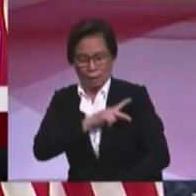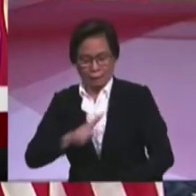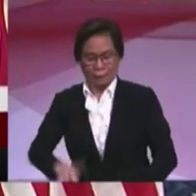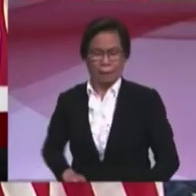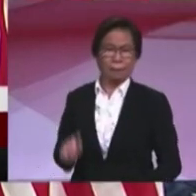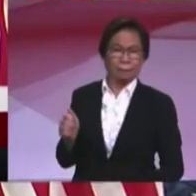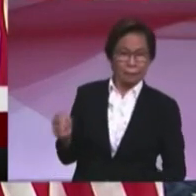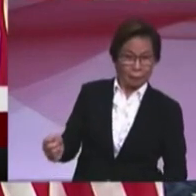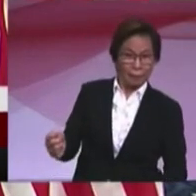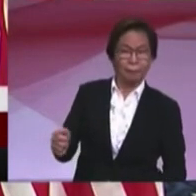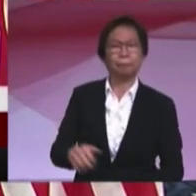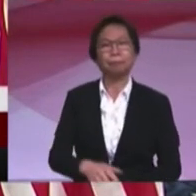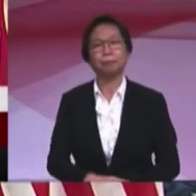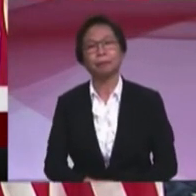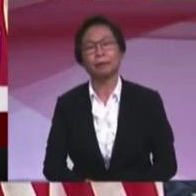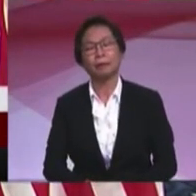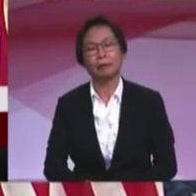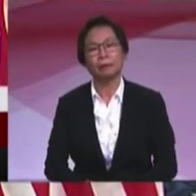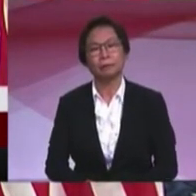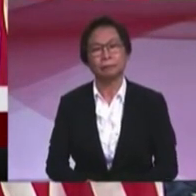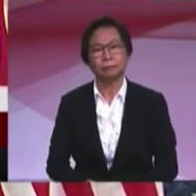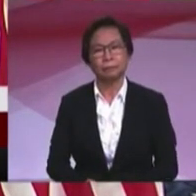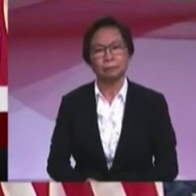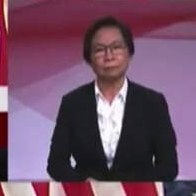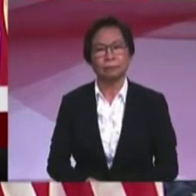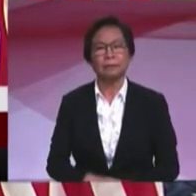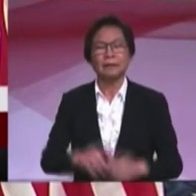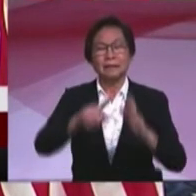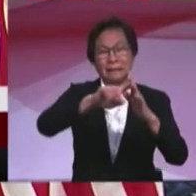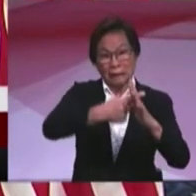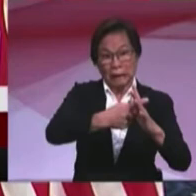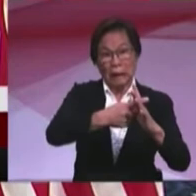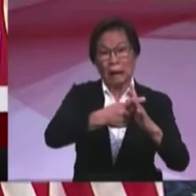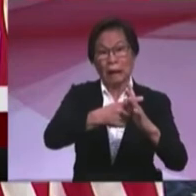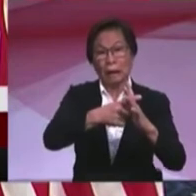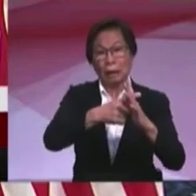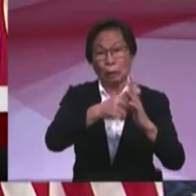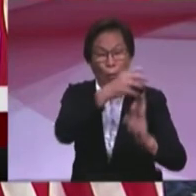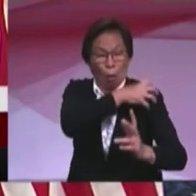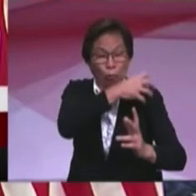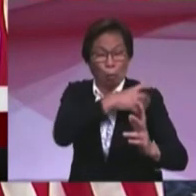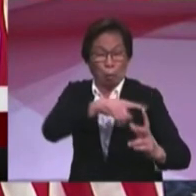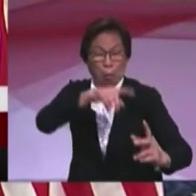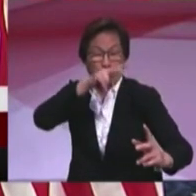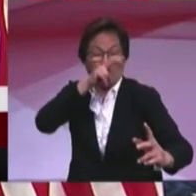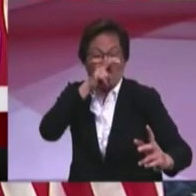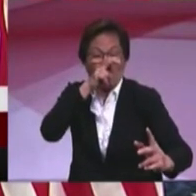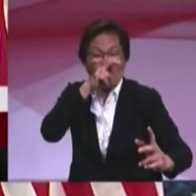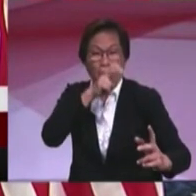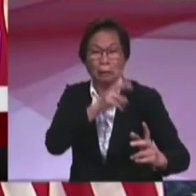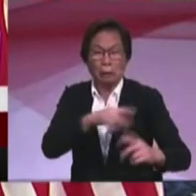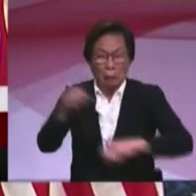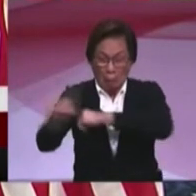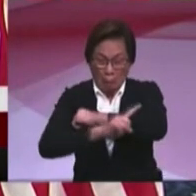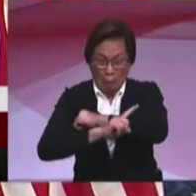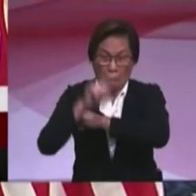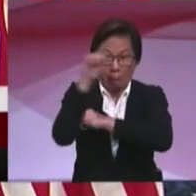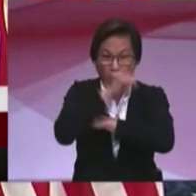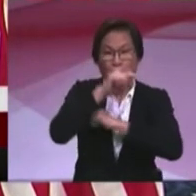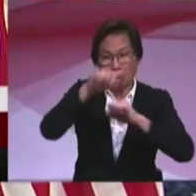Paduka Baginda tindakan penguasaannya lebih tegas dan hukuman yang lebih berat